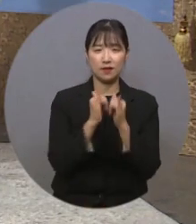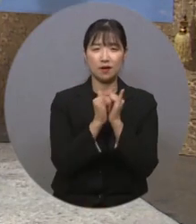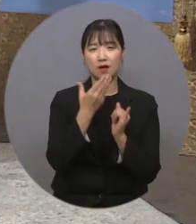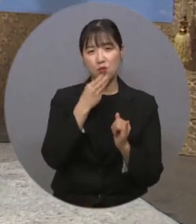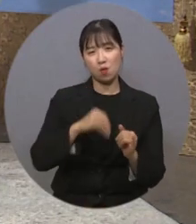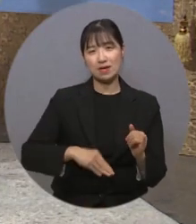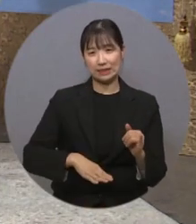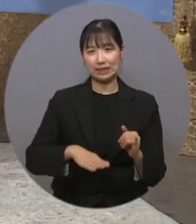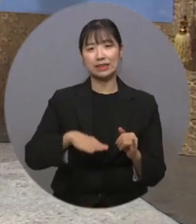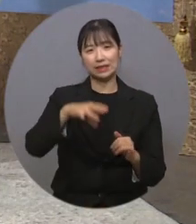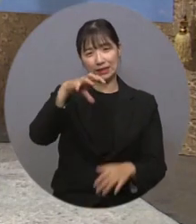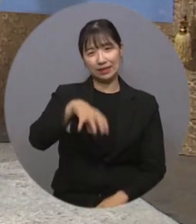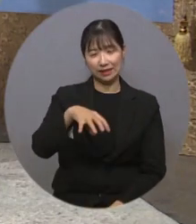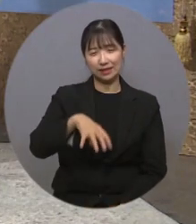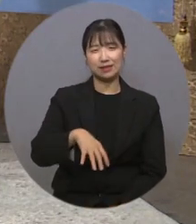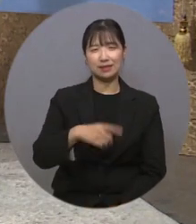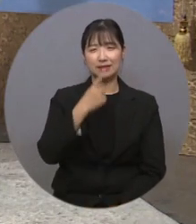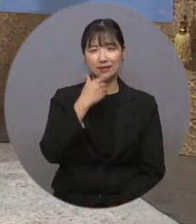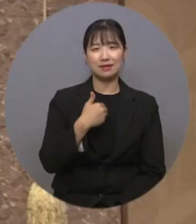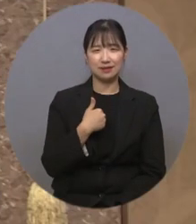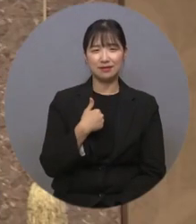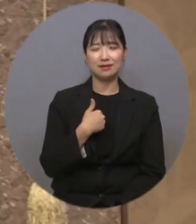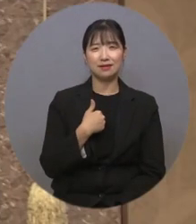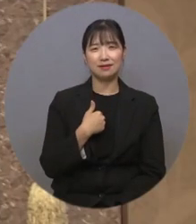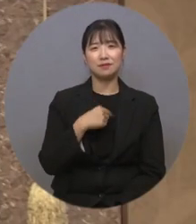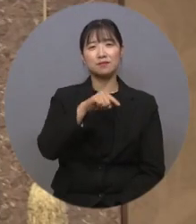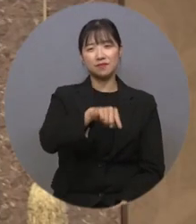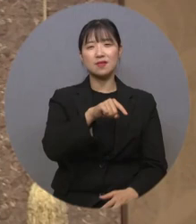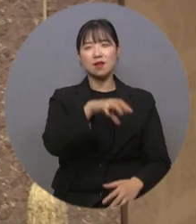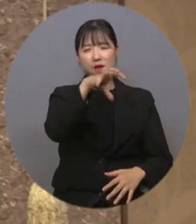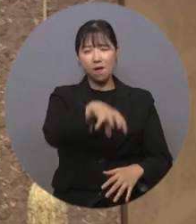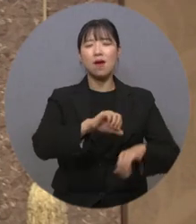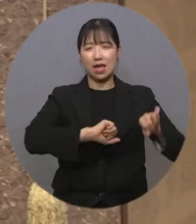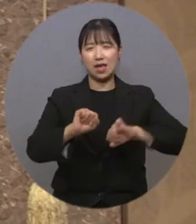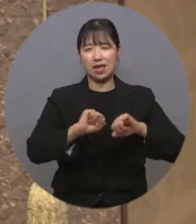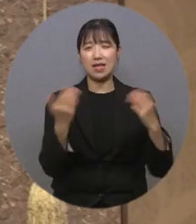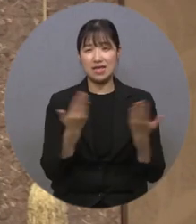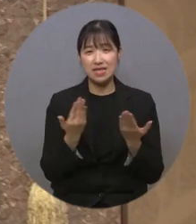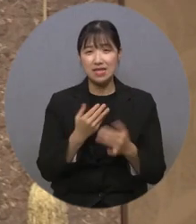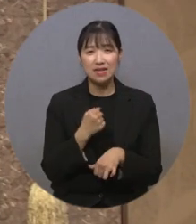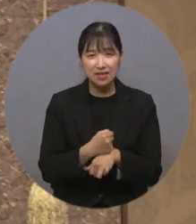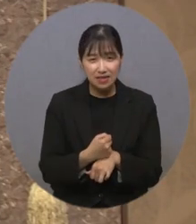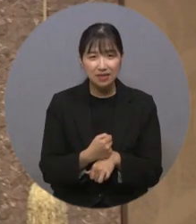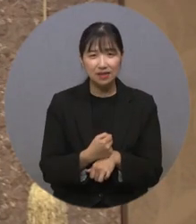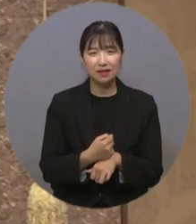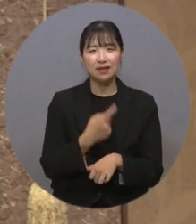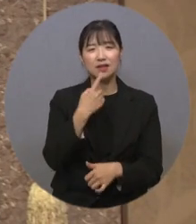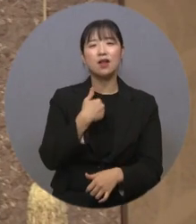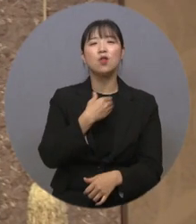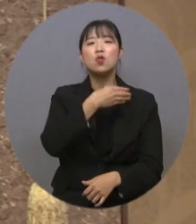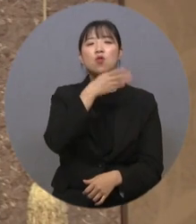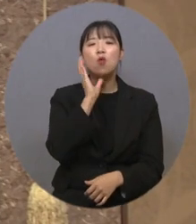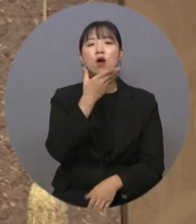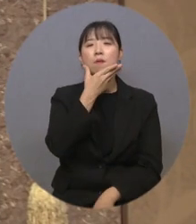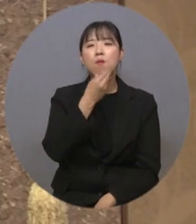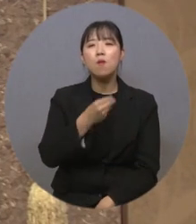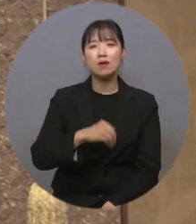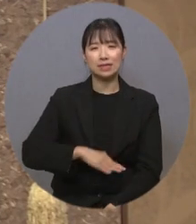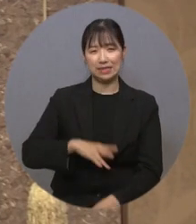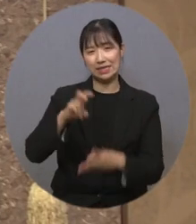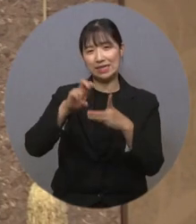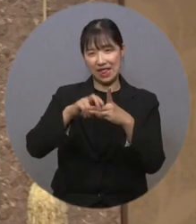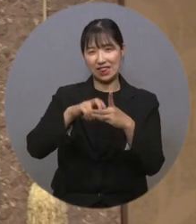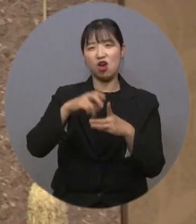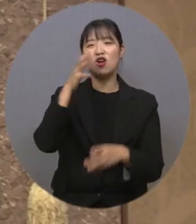사회복지 현장에서, 네. 지금 우리가 필드에서 일했다 그런 말 하지 않습니까? 예. 제가 이제 노인복지센터 센터장을